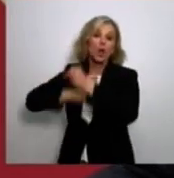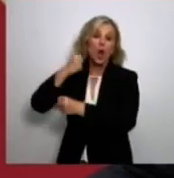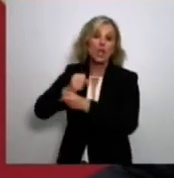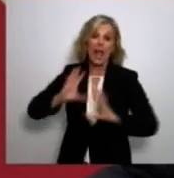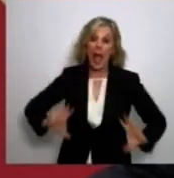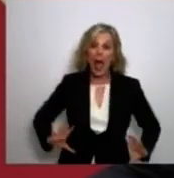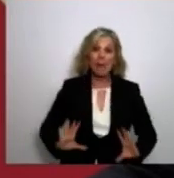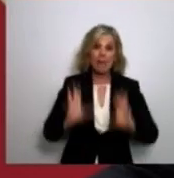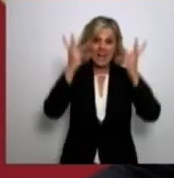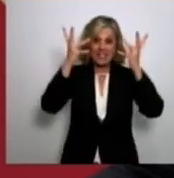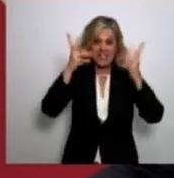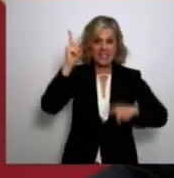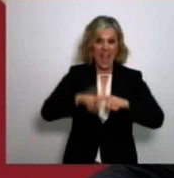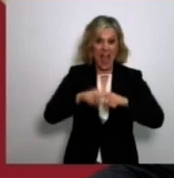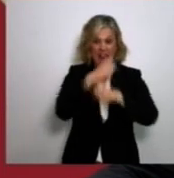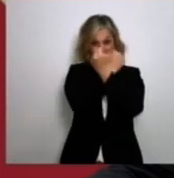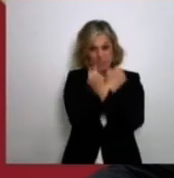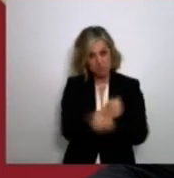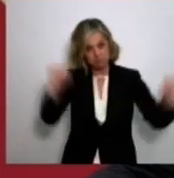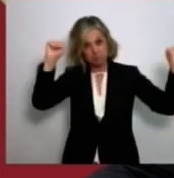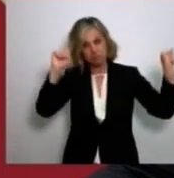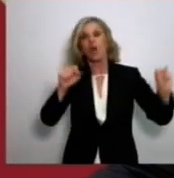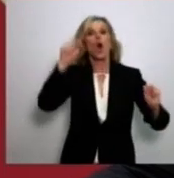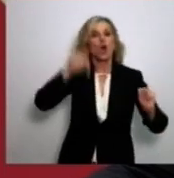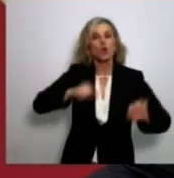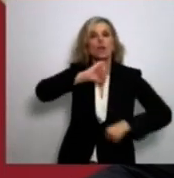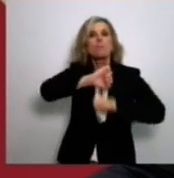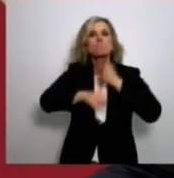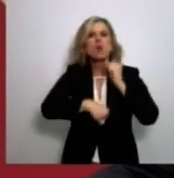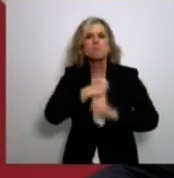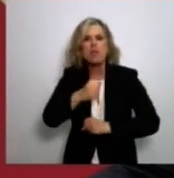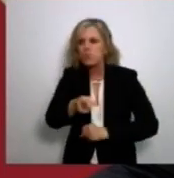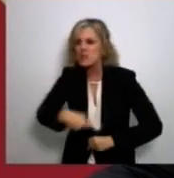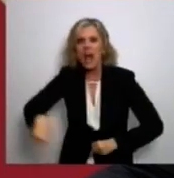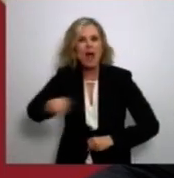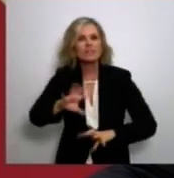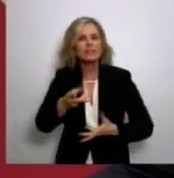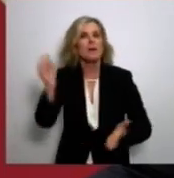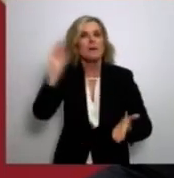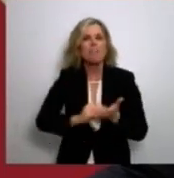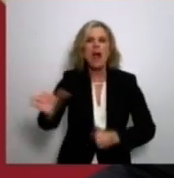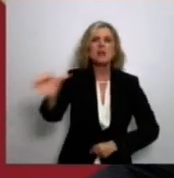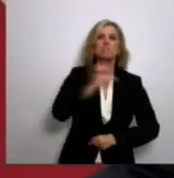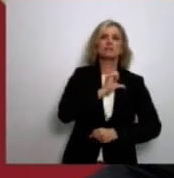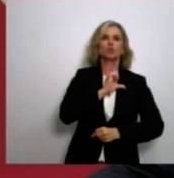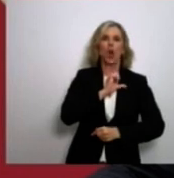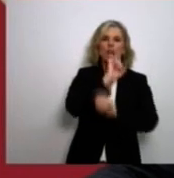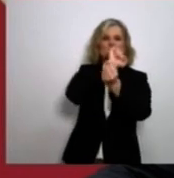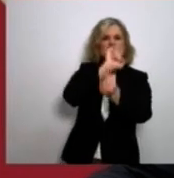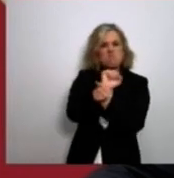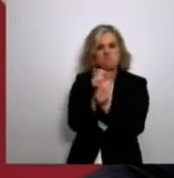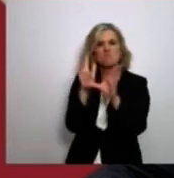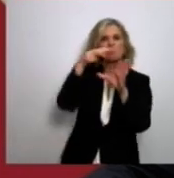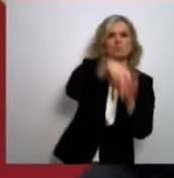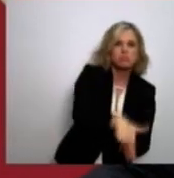άνθρωποι επιδιώκουν να ακυρώσουν τους αγώνες και το αίμα που χύθηκε για να βγάλουμε